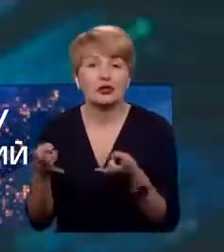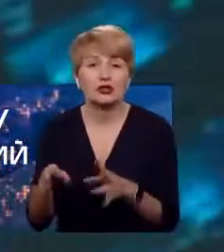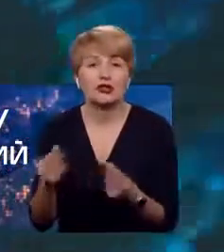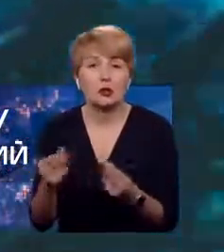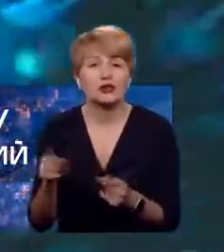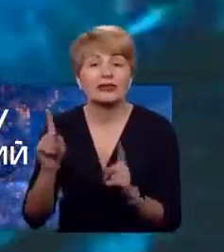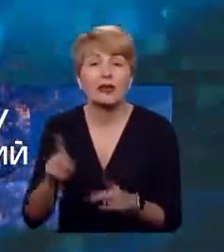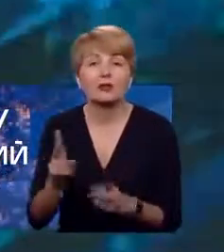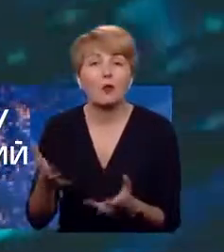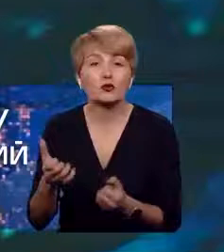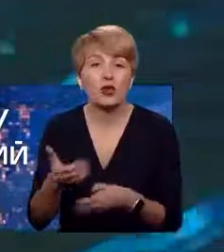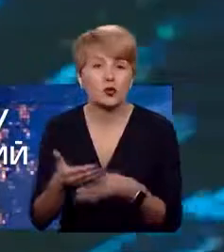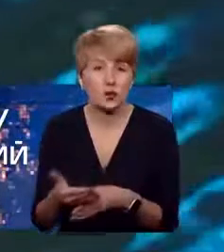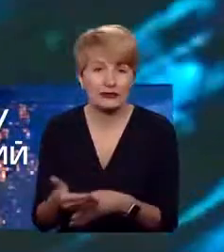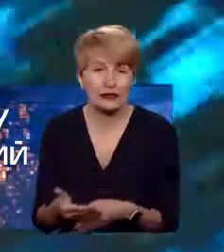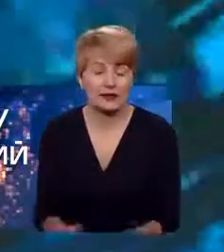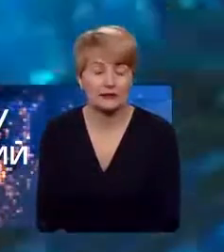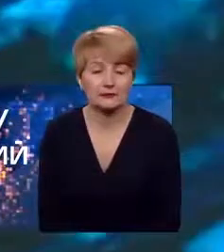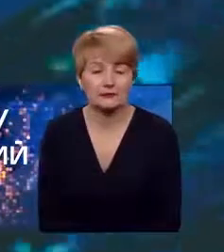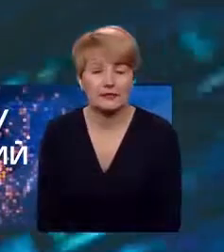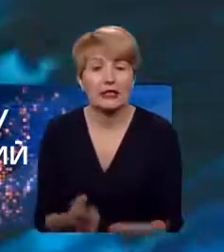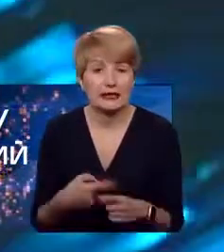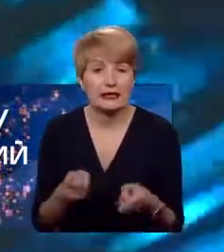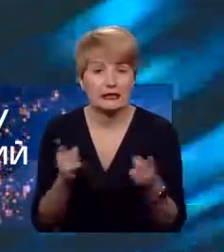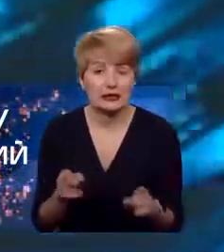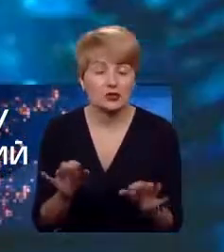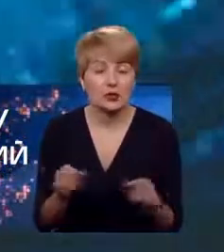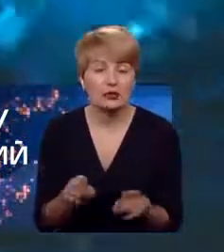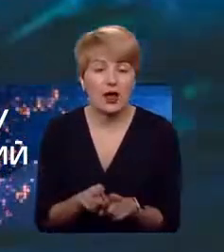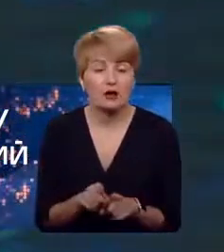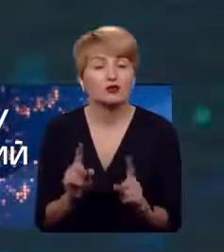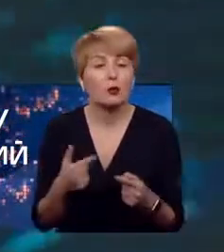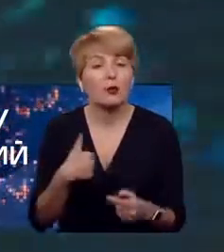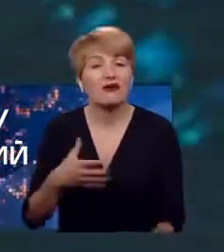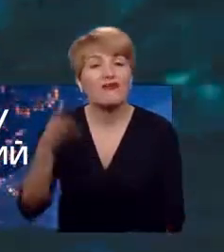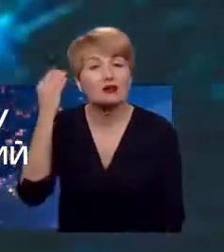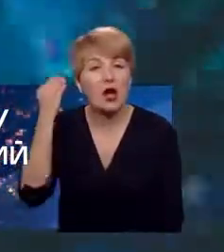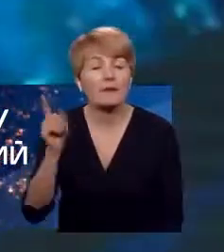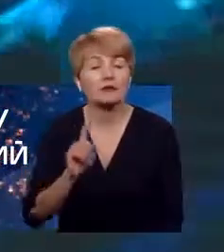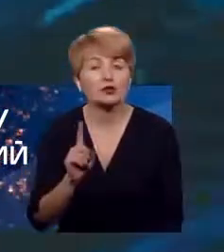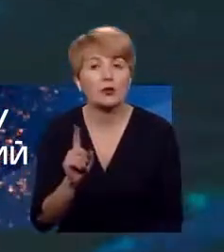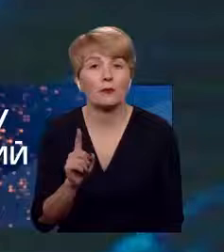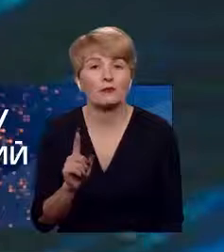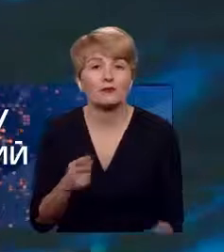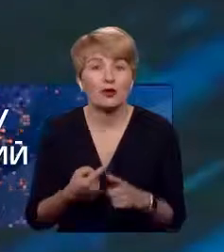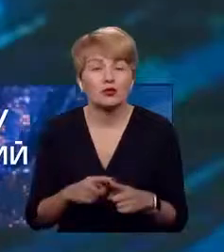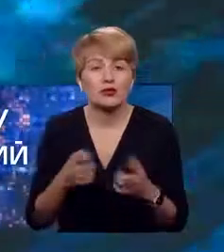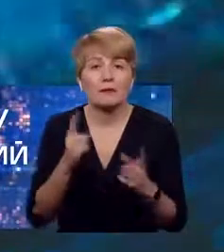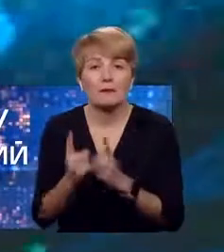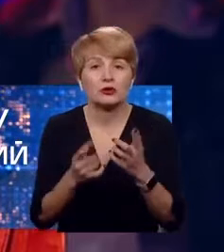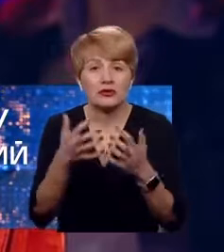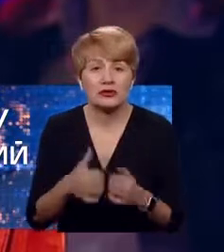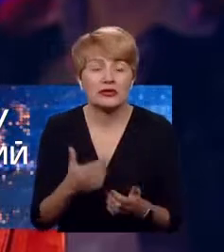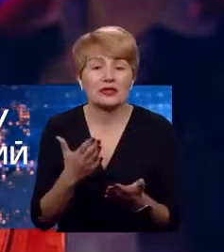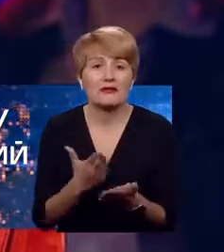такий парадоксальний елемент, але це дійсно так. Чому ми вважаємо, що монетизація є таким ключовим важливим